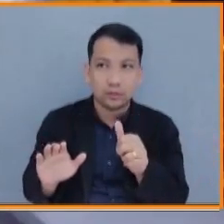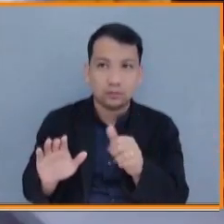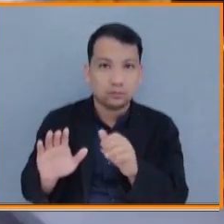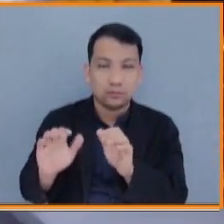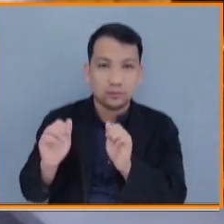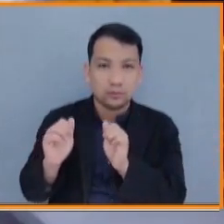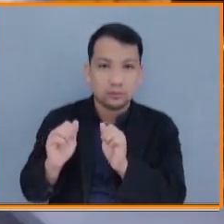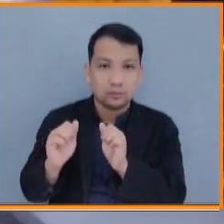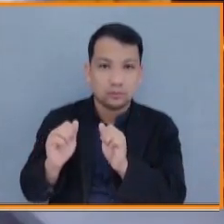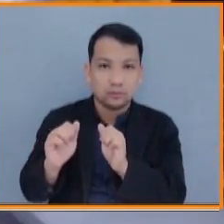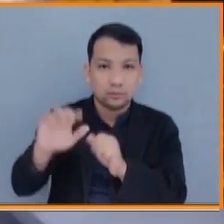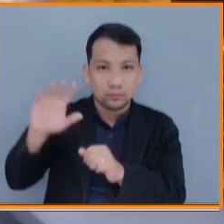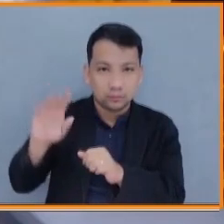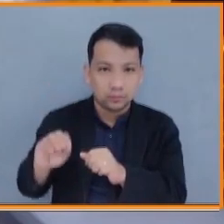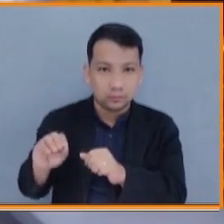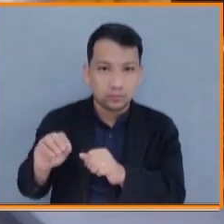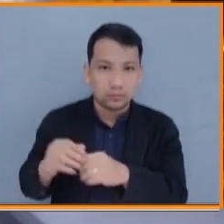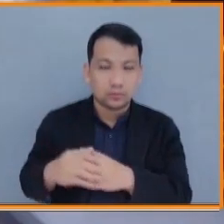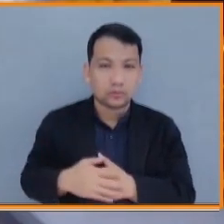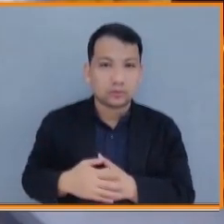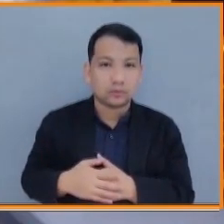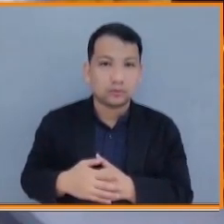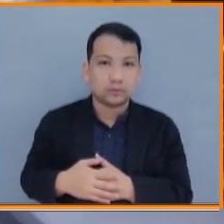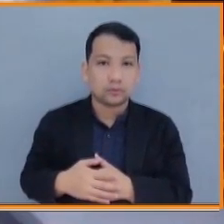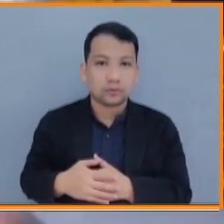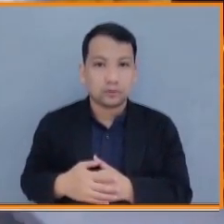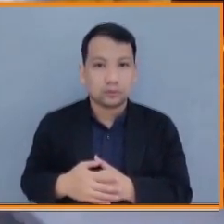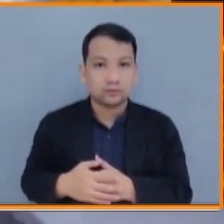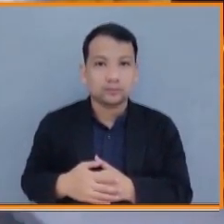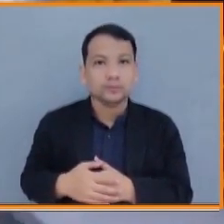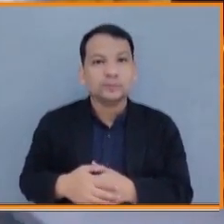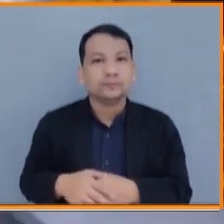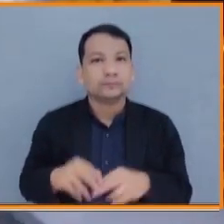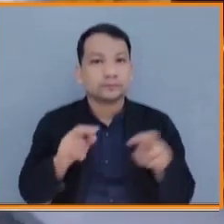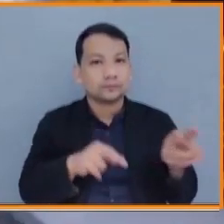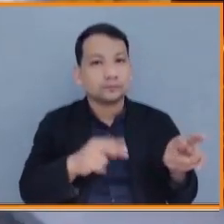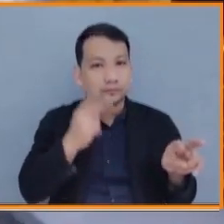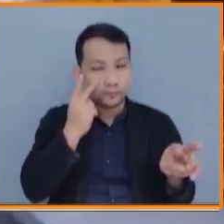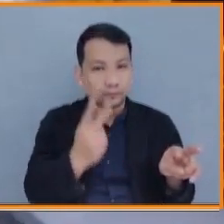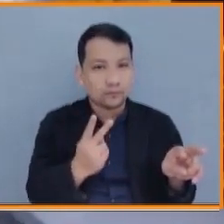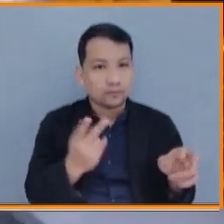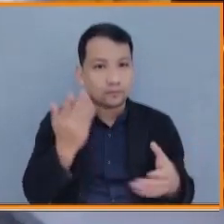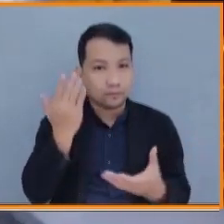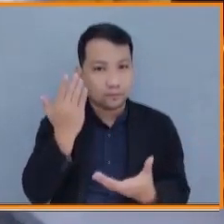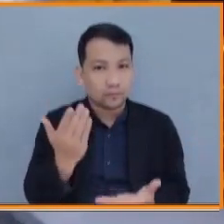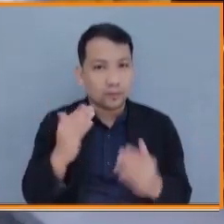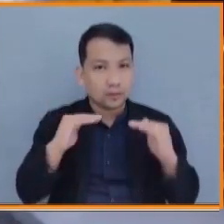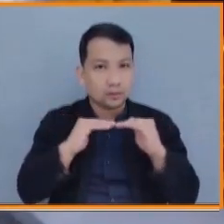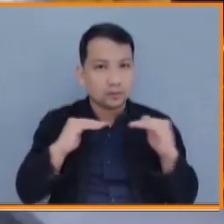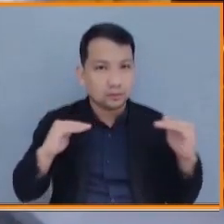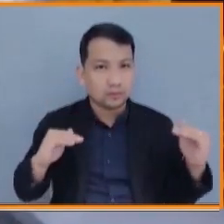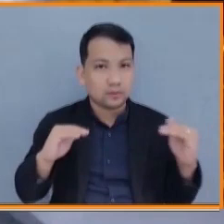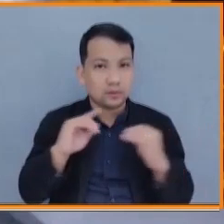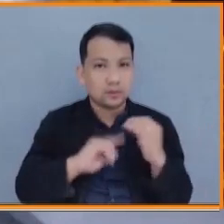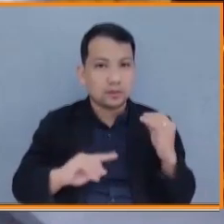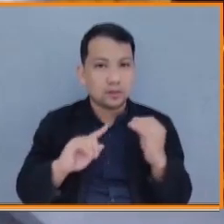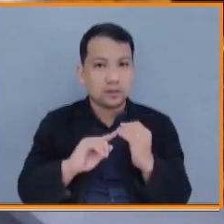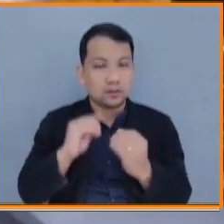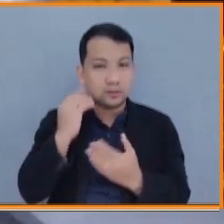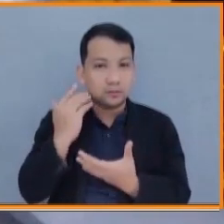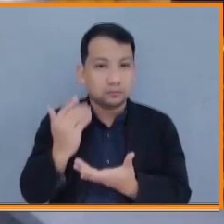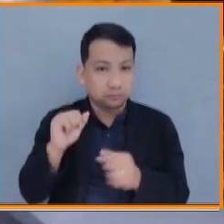it okay so ang dapat dito ay ano ba talaga ang pamantayan natin Pwede bang